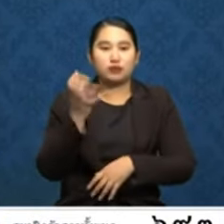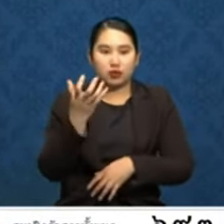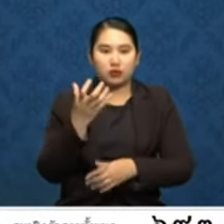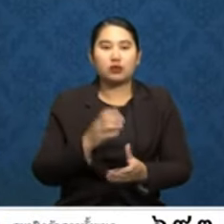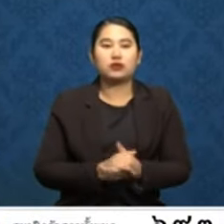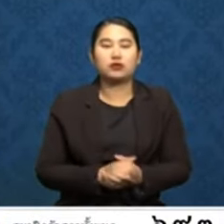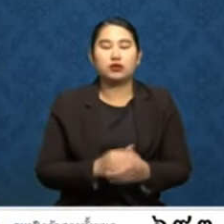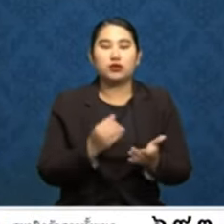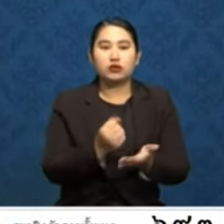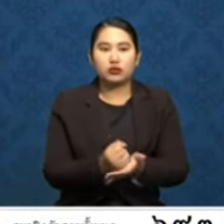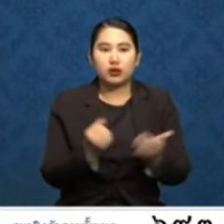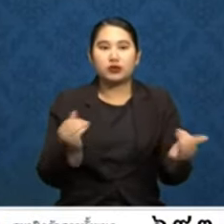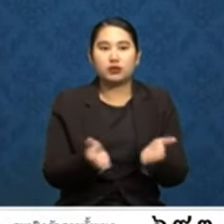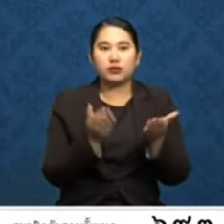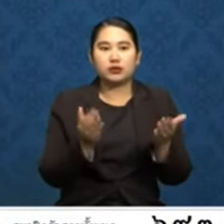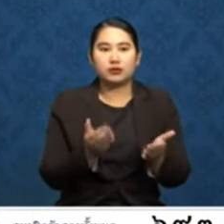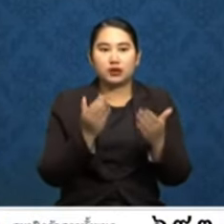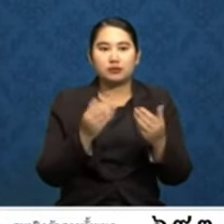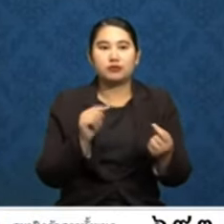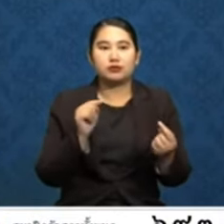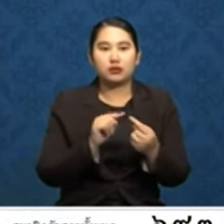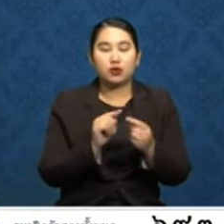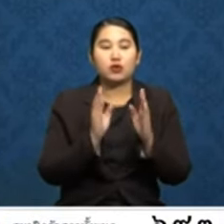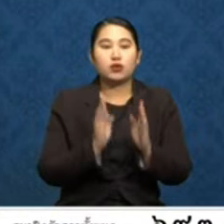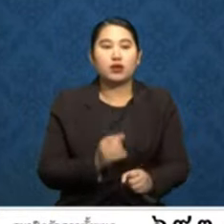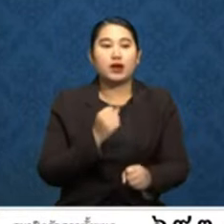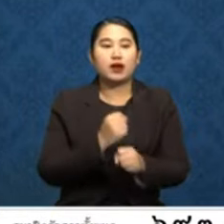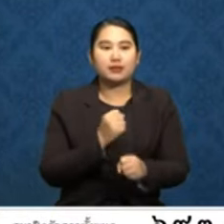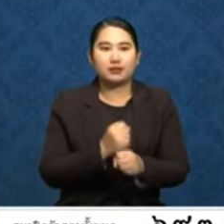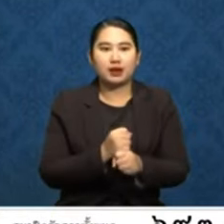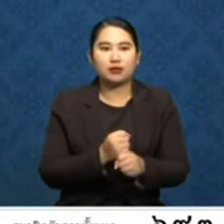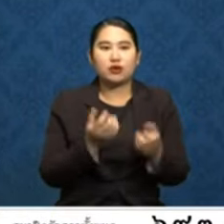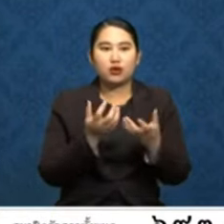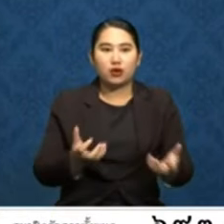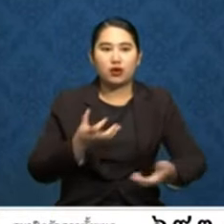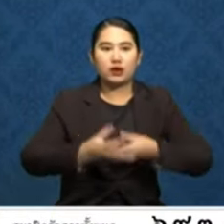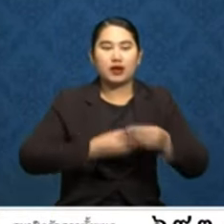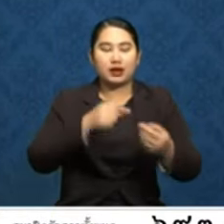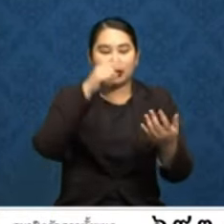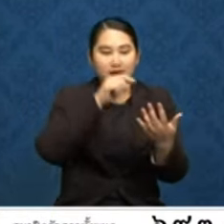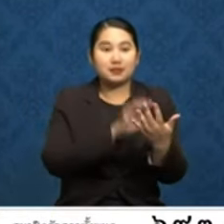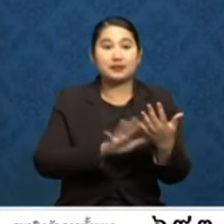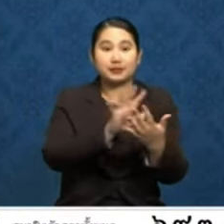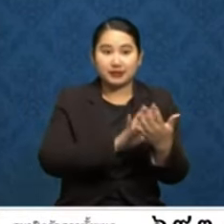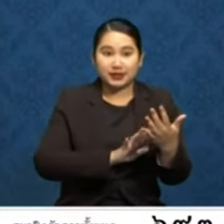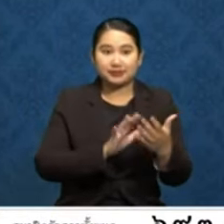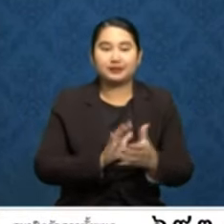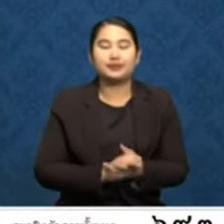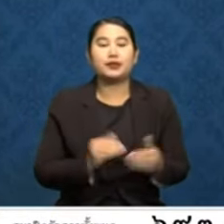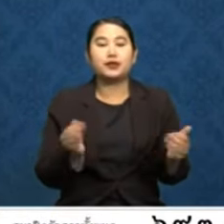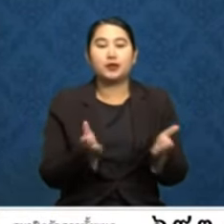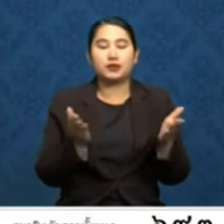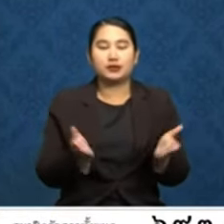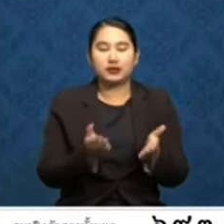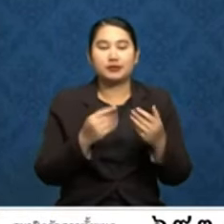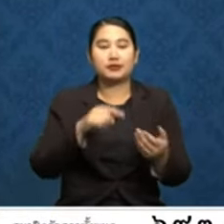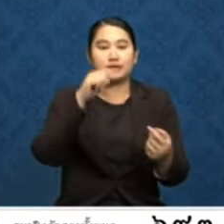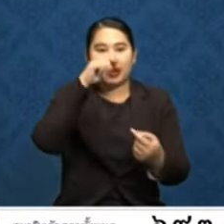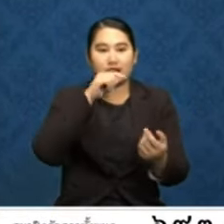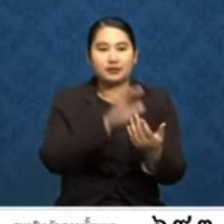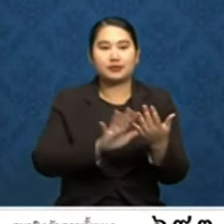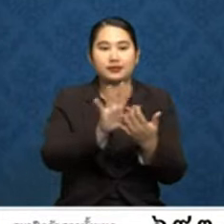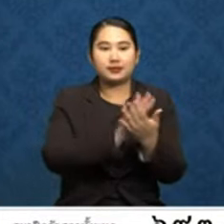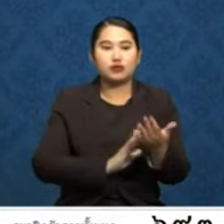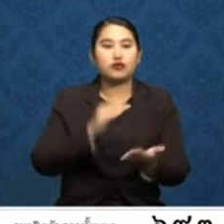ยสร้างข้อได้เปรียบให้ผู้ผลิตสินค้าและบริการในประเทศตลอดจนส่งเสริมให้ไทยเ